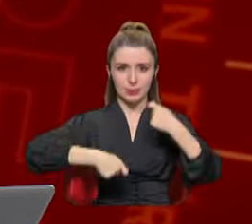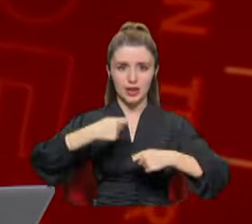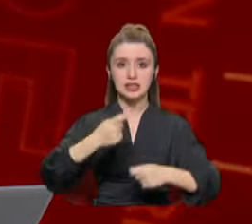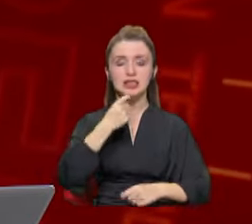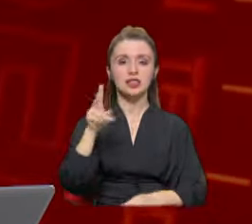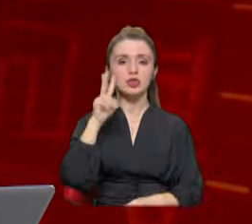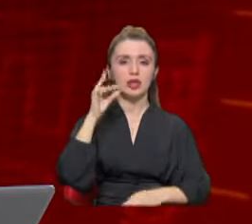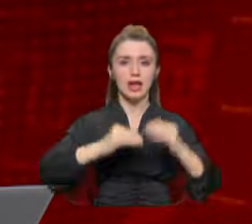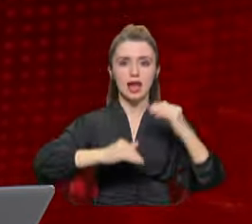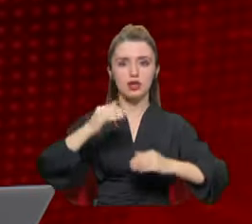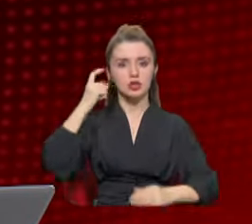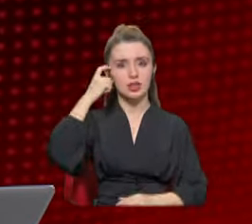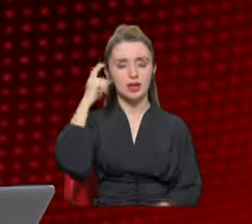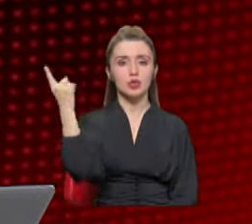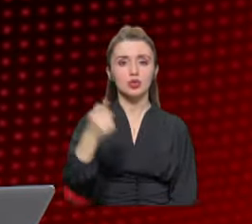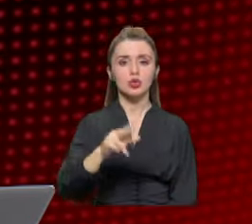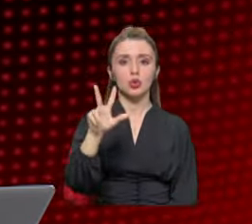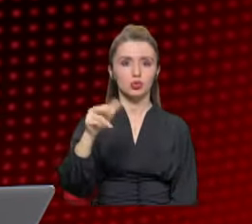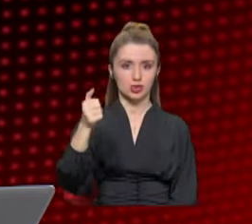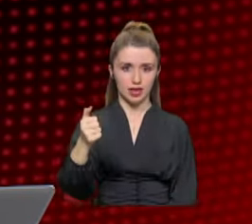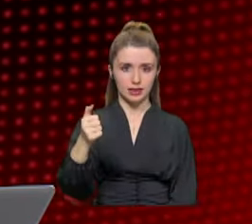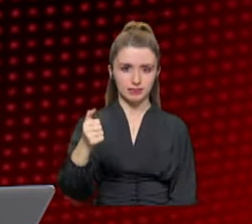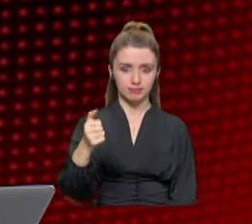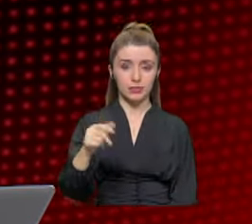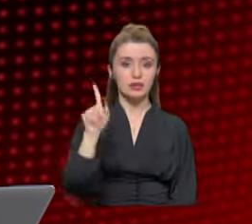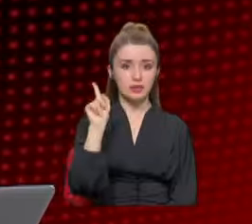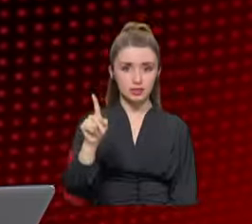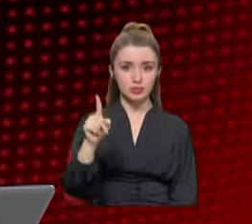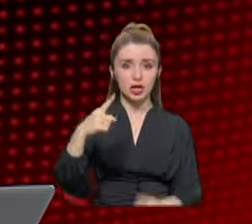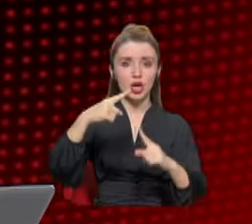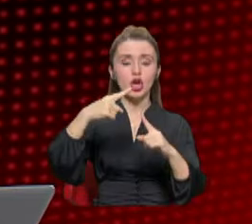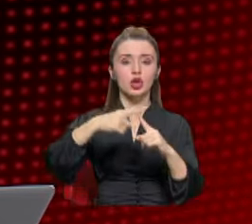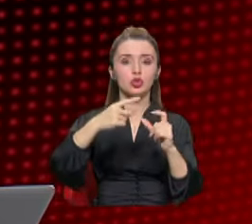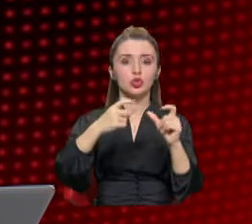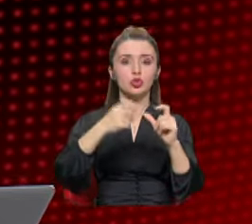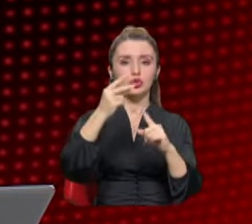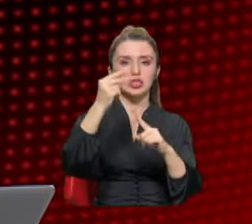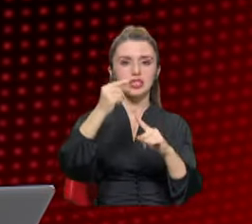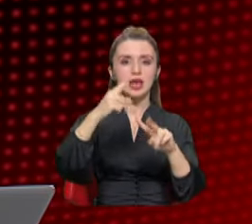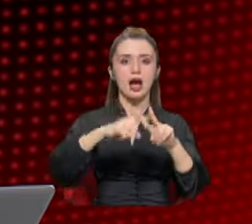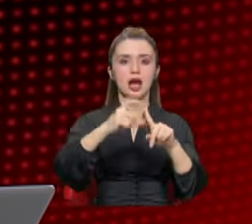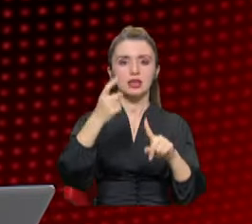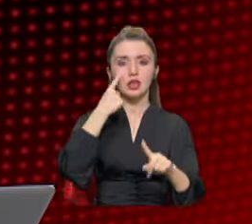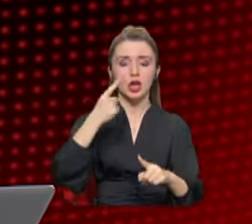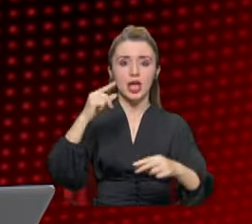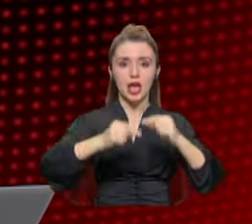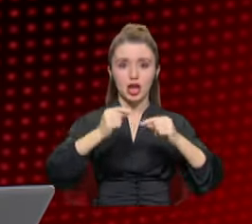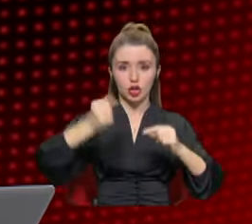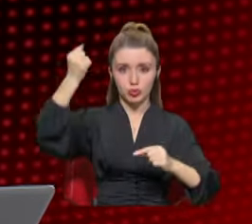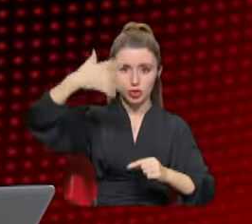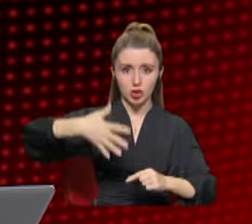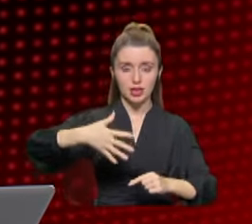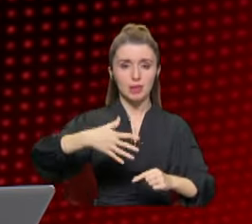yıl sonu enflasyon tahmini %36. Ama TÜSİAD baş ekonomisti ekonomi yönetiminin